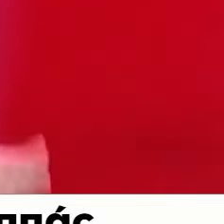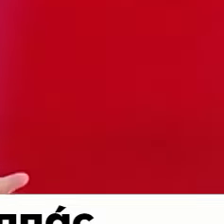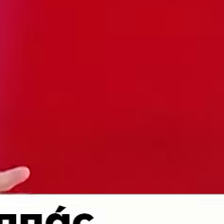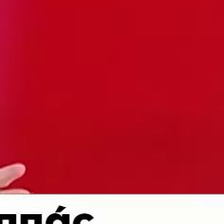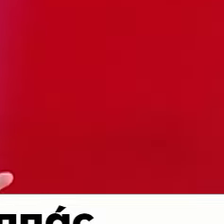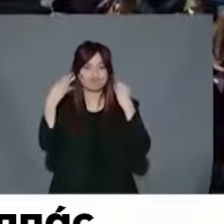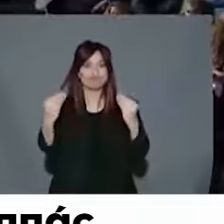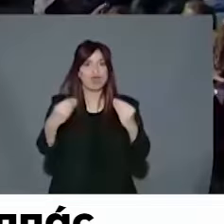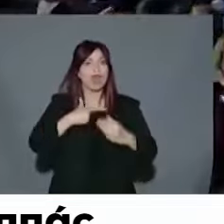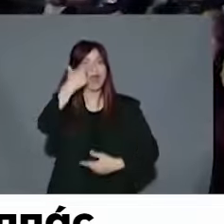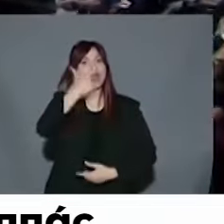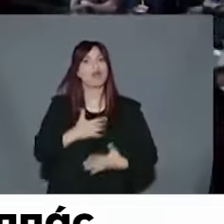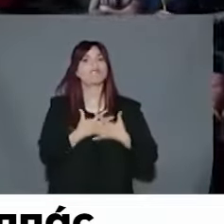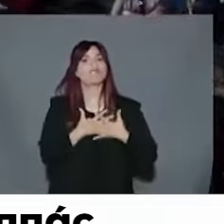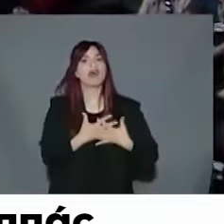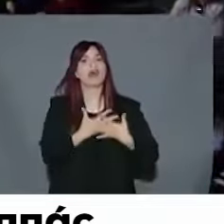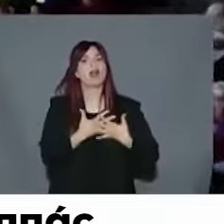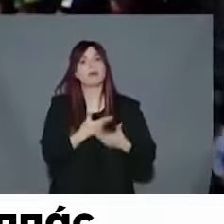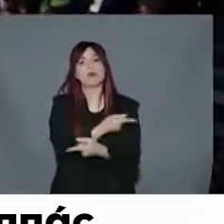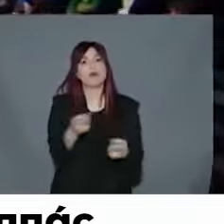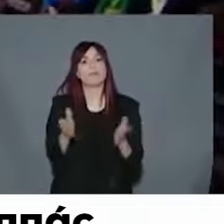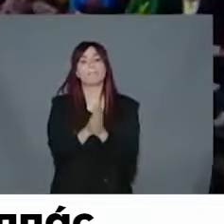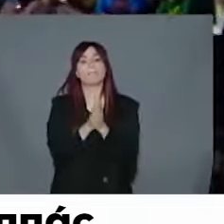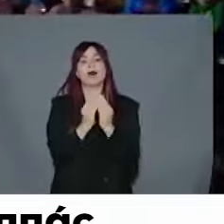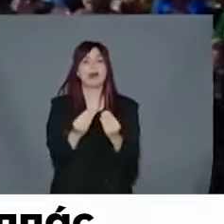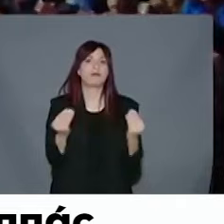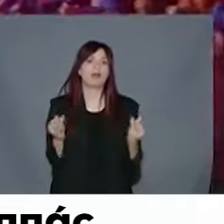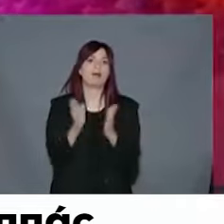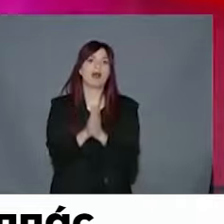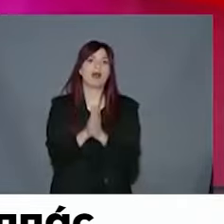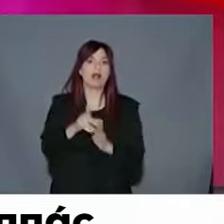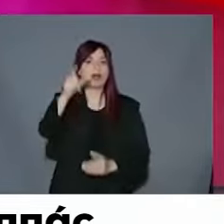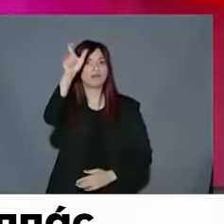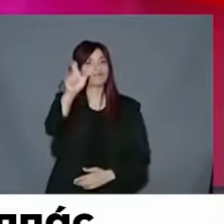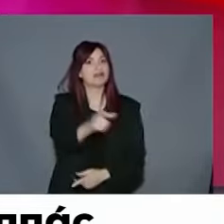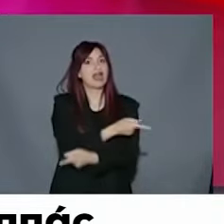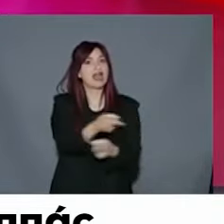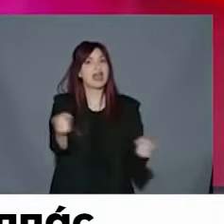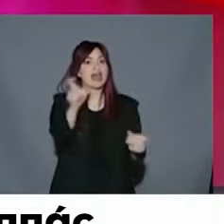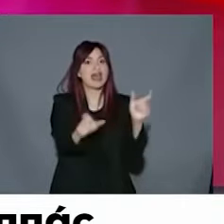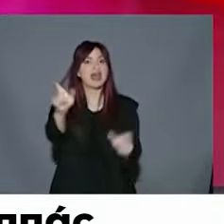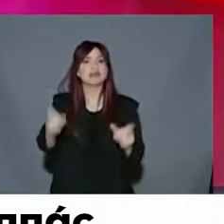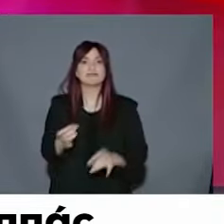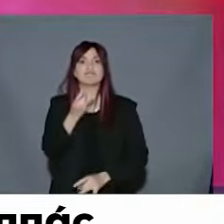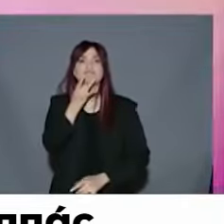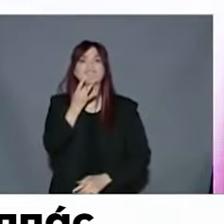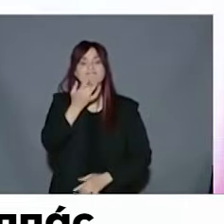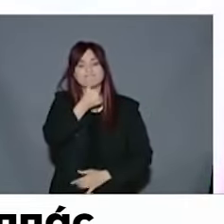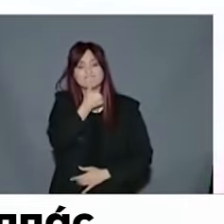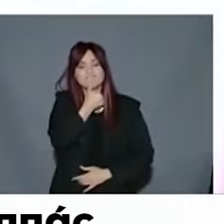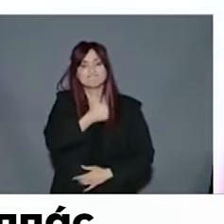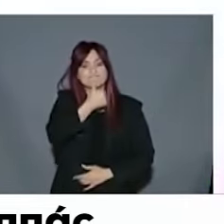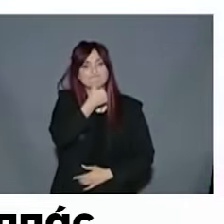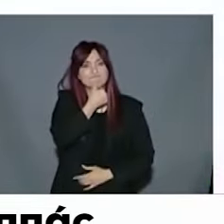εκεχηρία έχουμε και δεν αποκλείω και πριν από τις ευρωεκλογές και με ασήμαντες αφορμές να επανεμφανιστεί πάλι